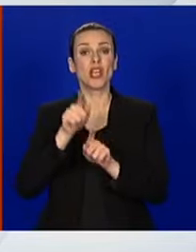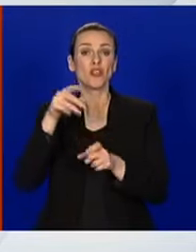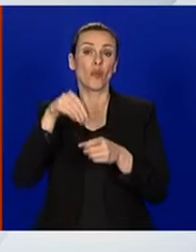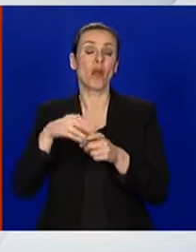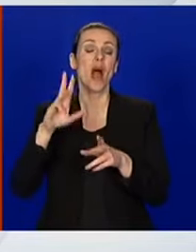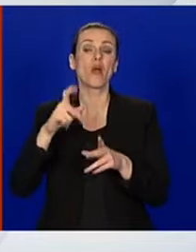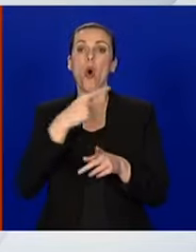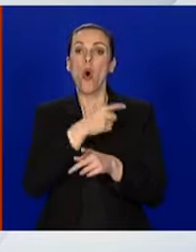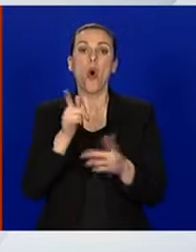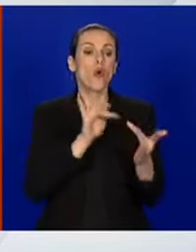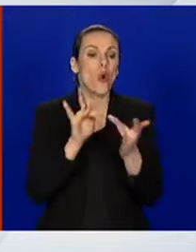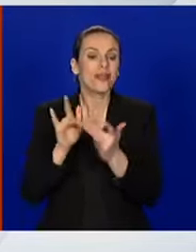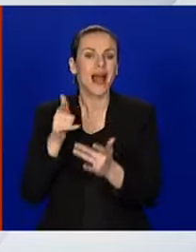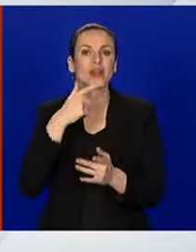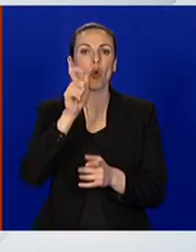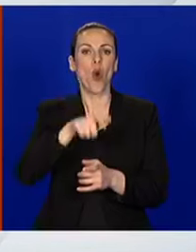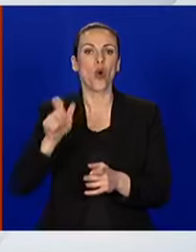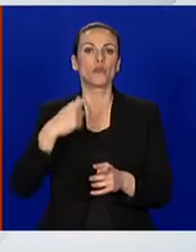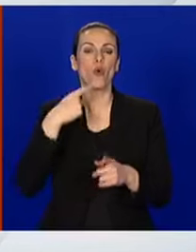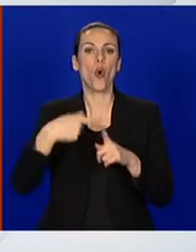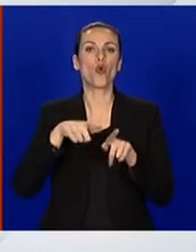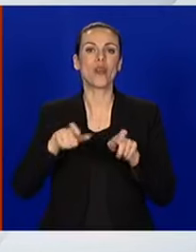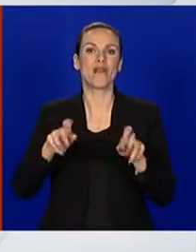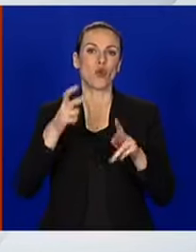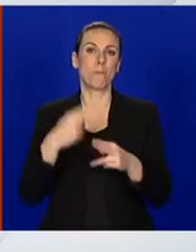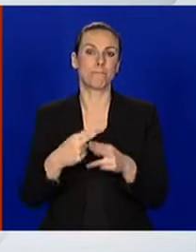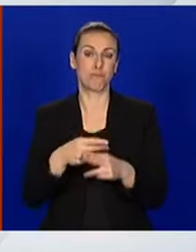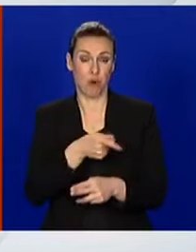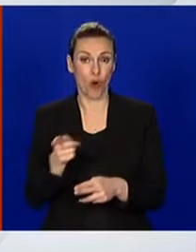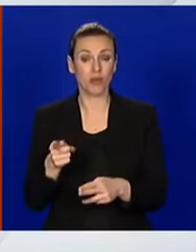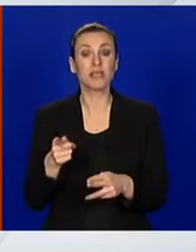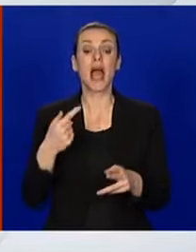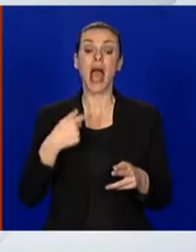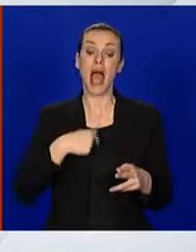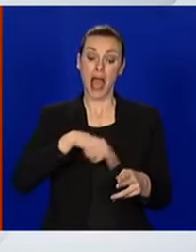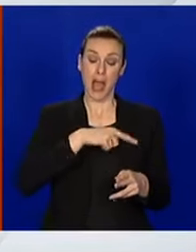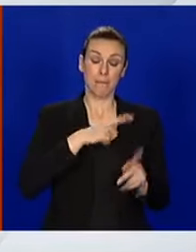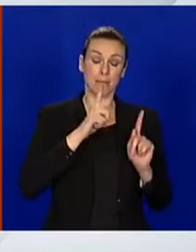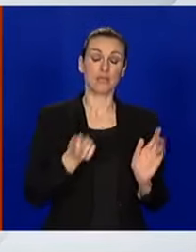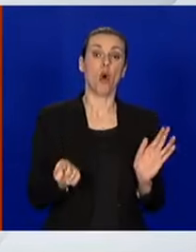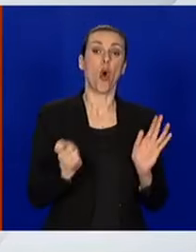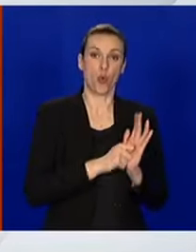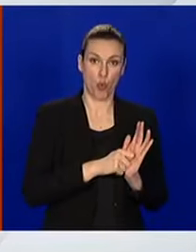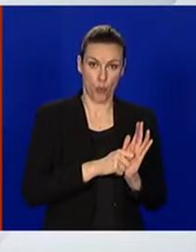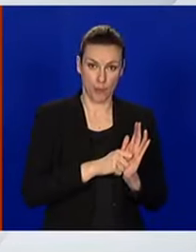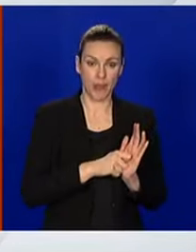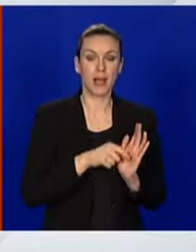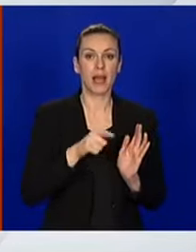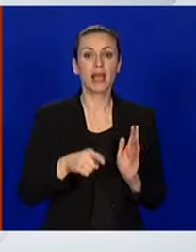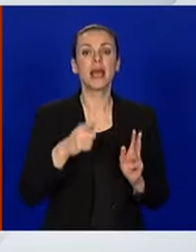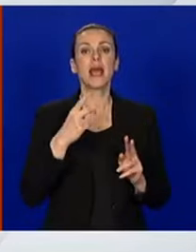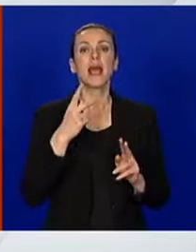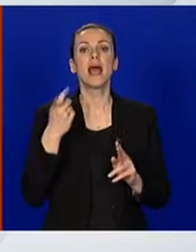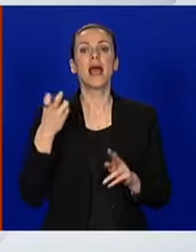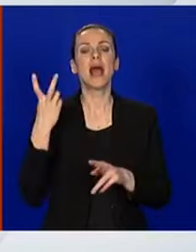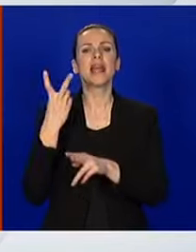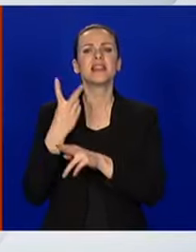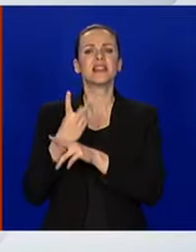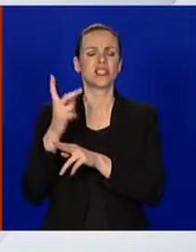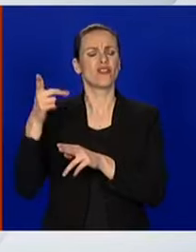pozitivnim bolesnicima. Treba reći da osim kupljene robe, određena državna kineska